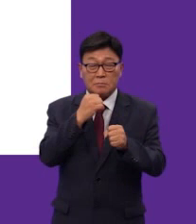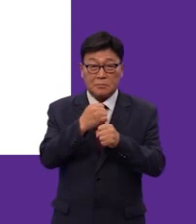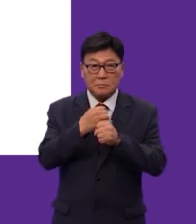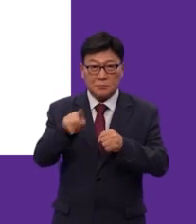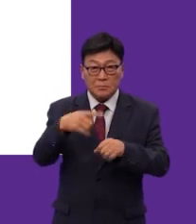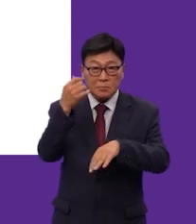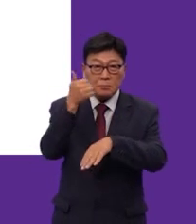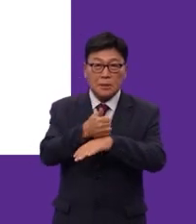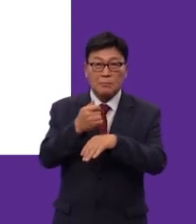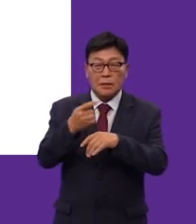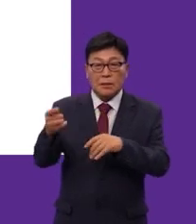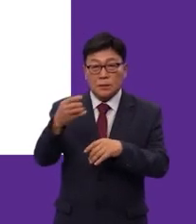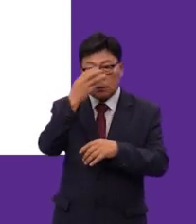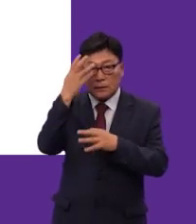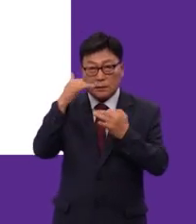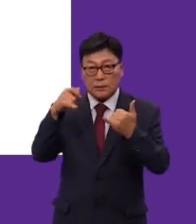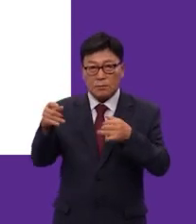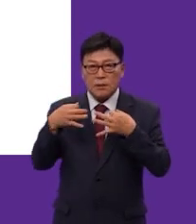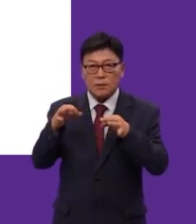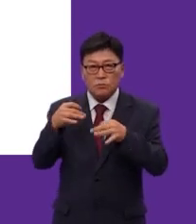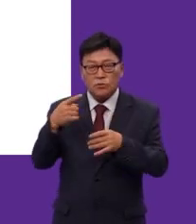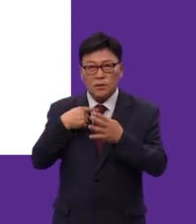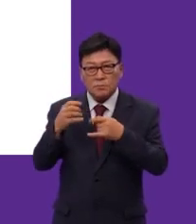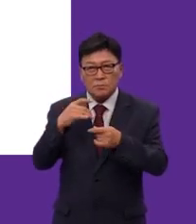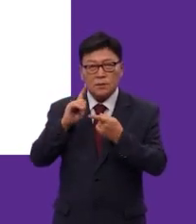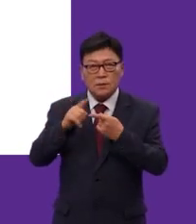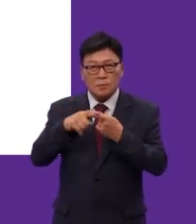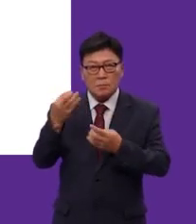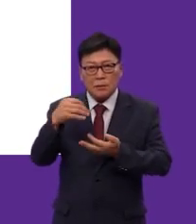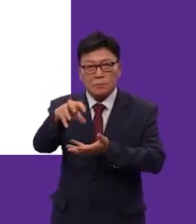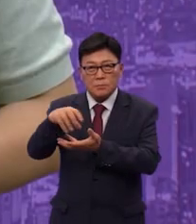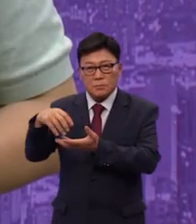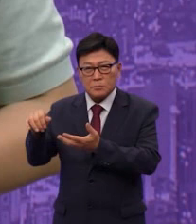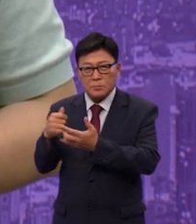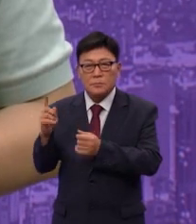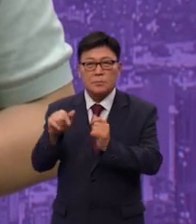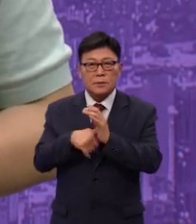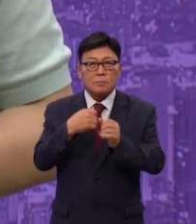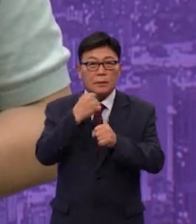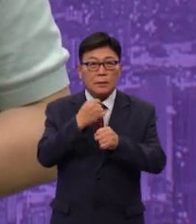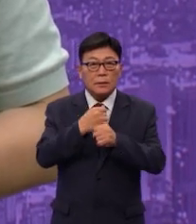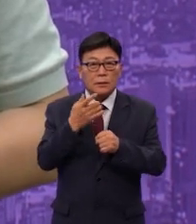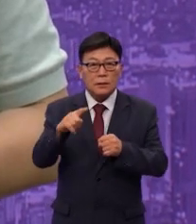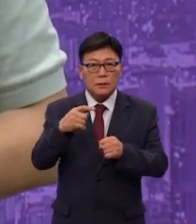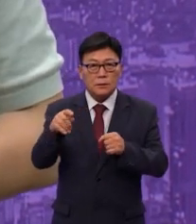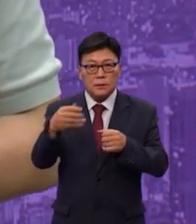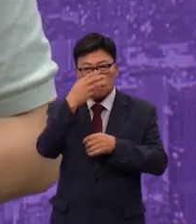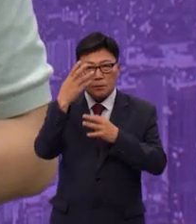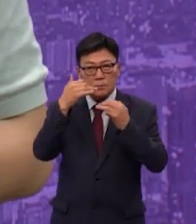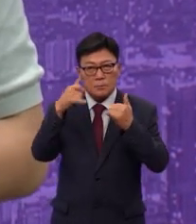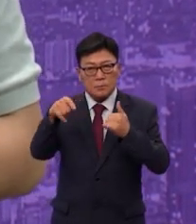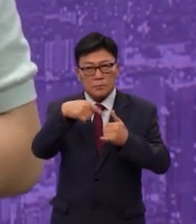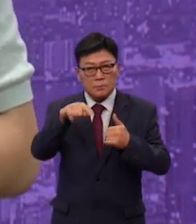마지막으로 청년들의 금융 경험을 많이 수집할 수 있는 서베이 사이트를 만들어서 청년 금융에 대한 다양한